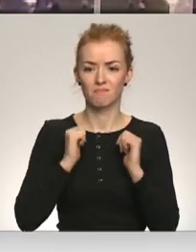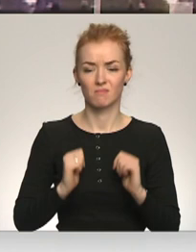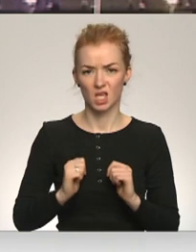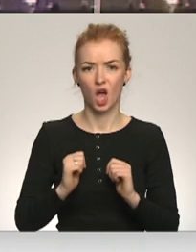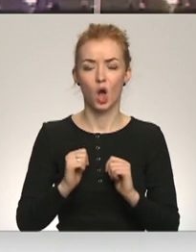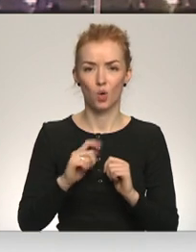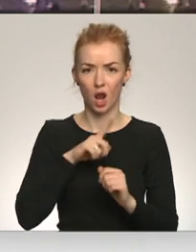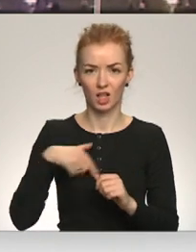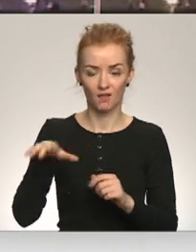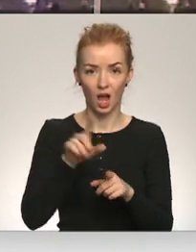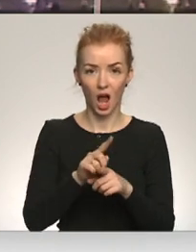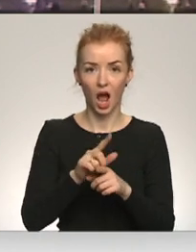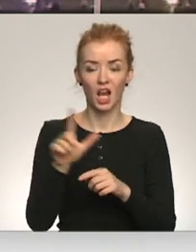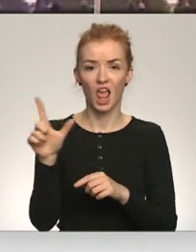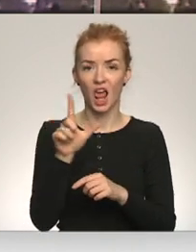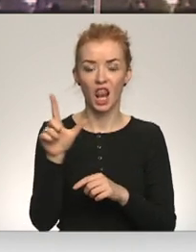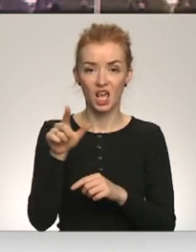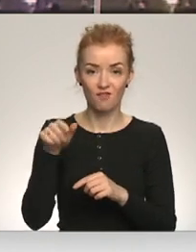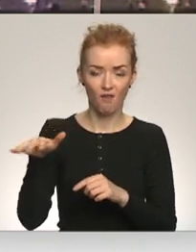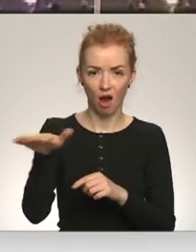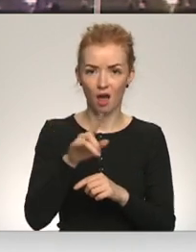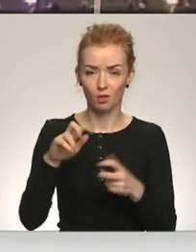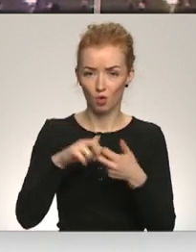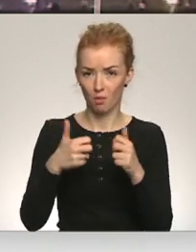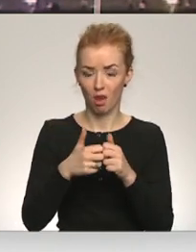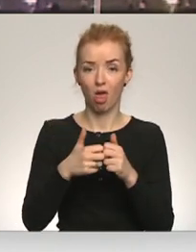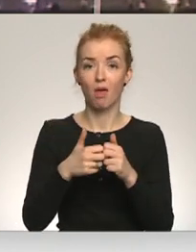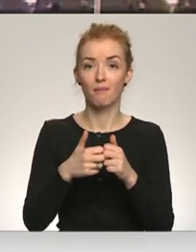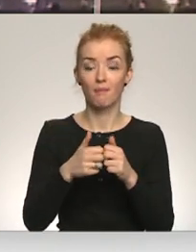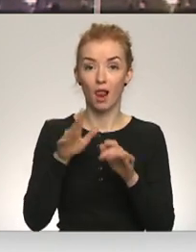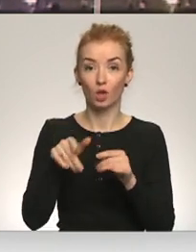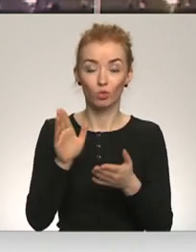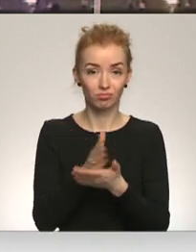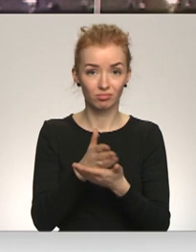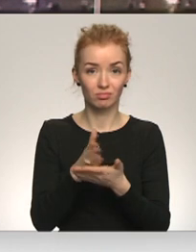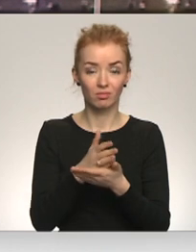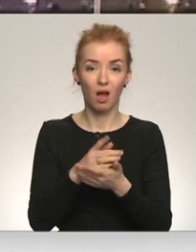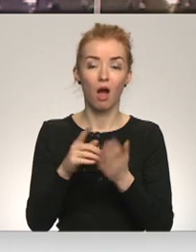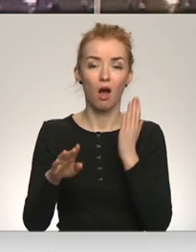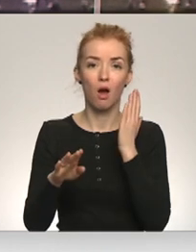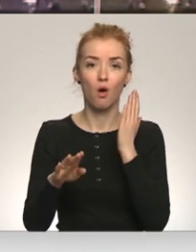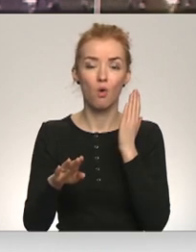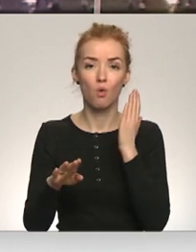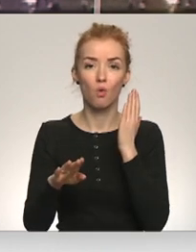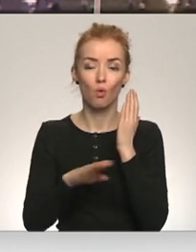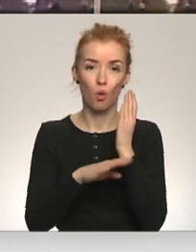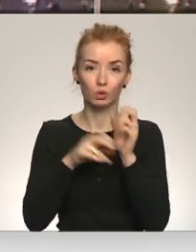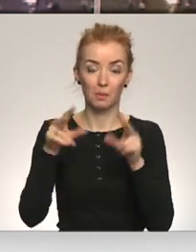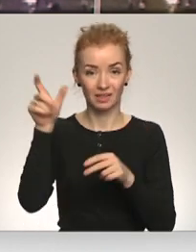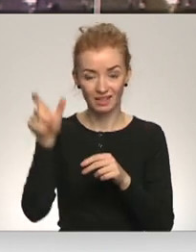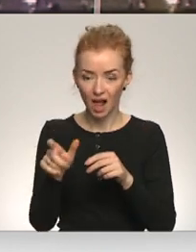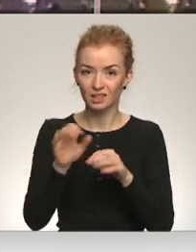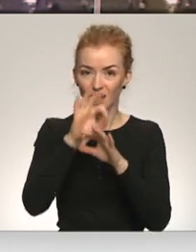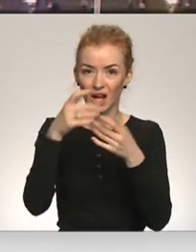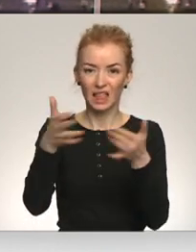vietā. Arī līvānos tā ir problēma jau vairākus gadus. Lai to risinātu, arboristi sākuši ligzdas nojaukt.